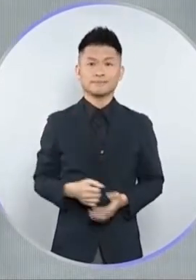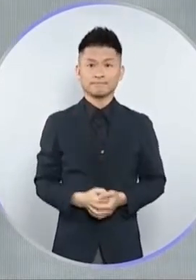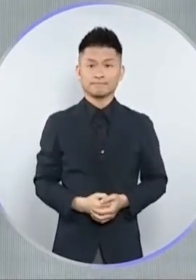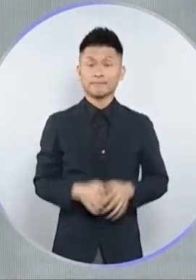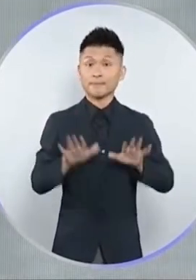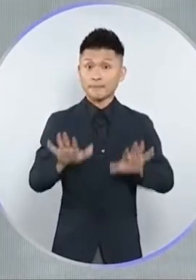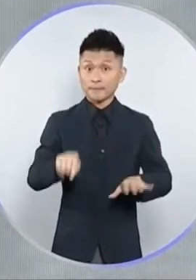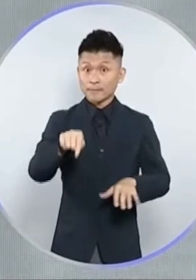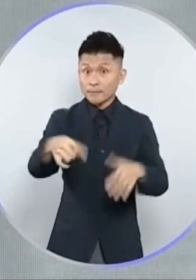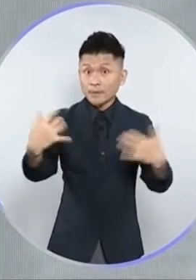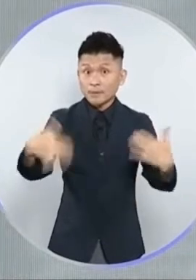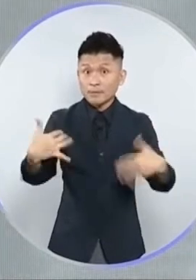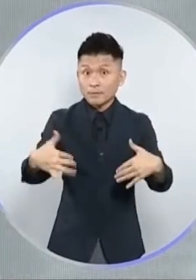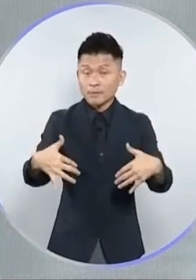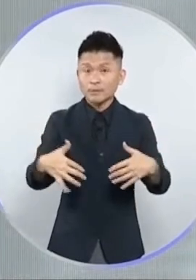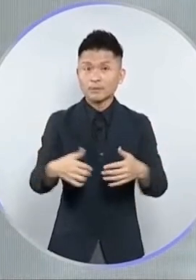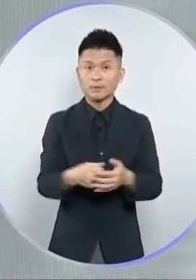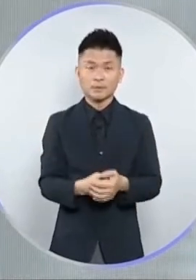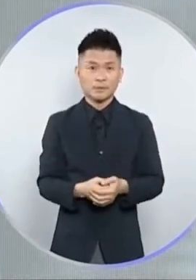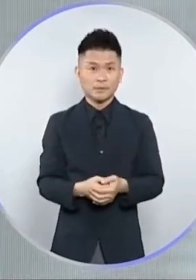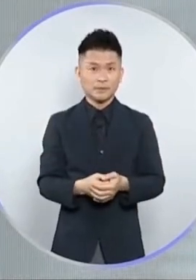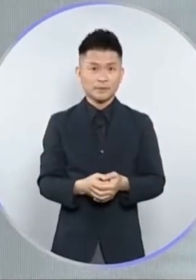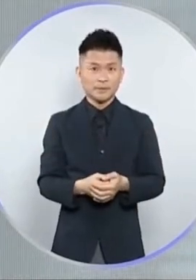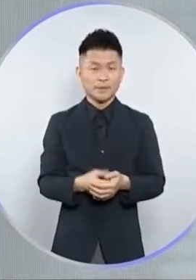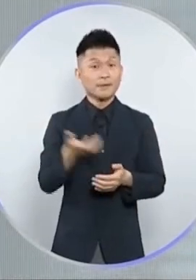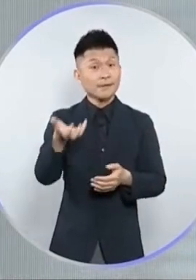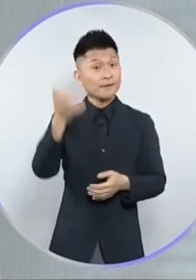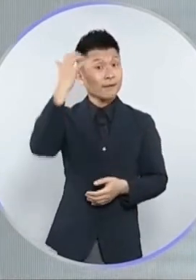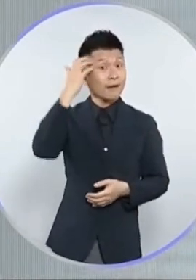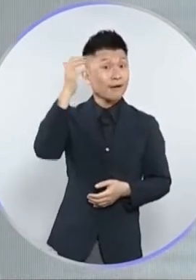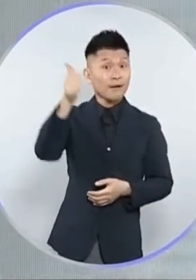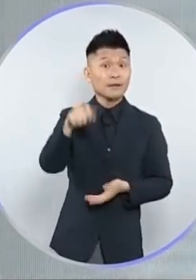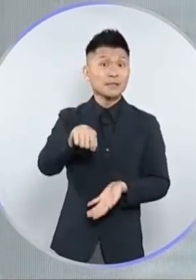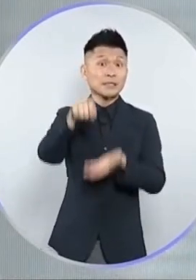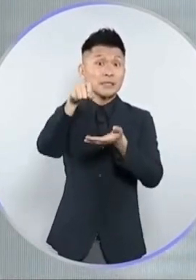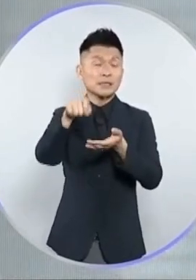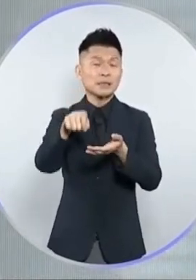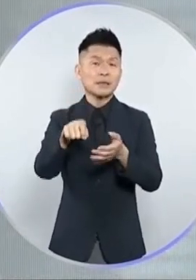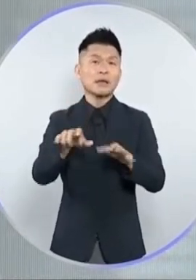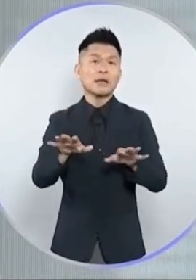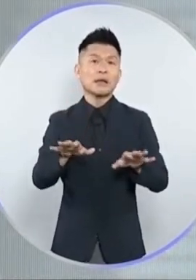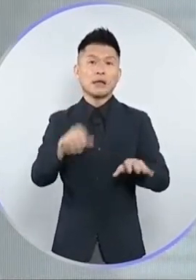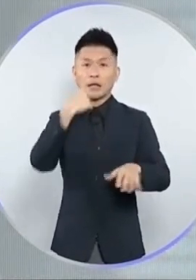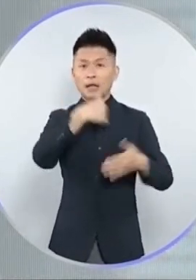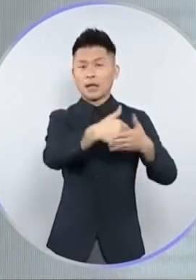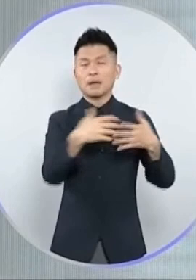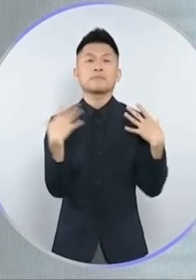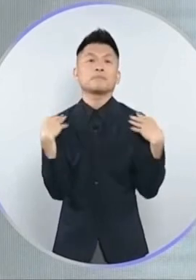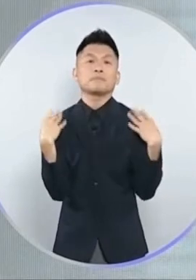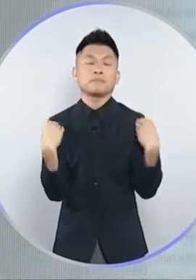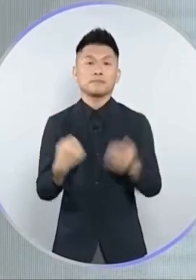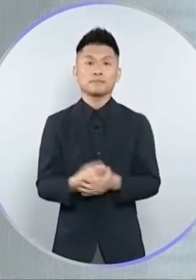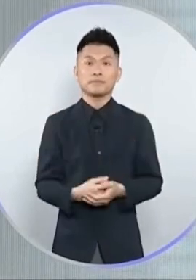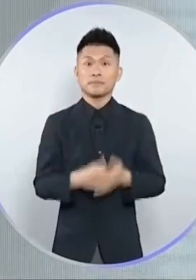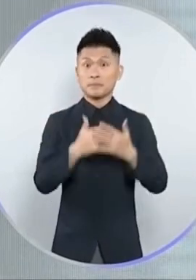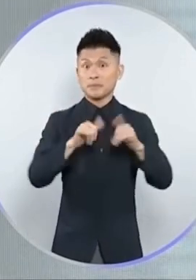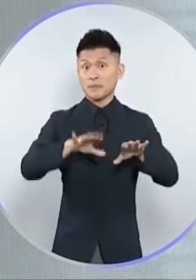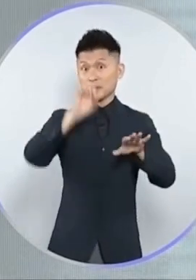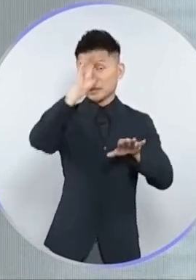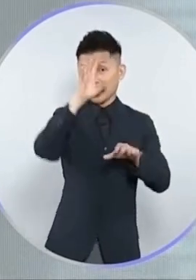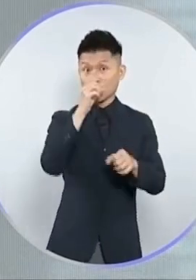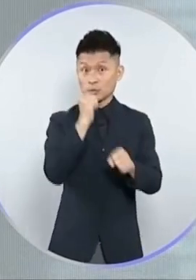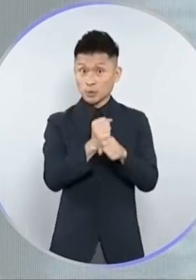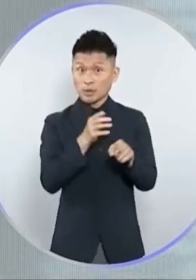天这个问题是江教授刚刚柯主席讲的维持现状，这个现状不是现在民进党积极的现